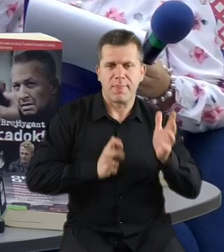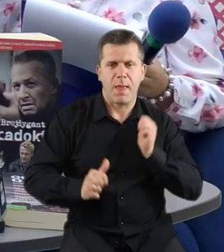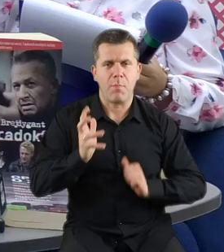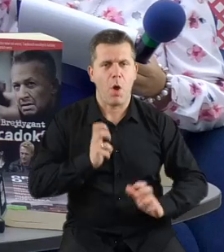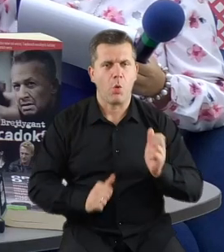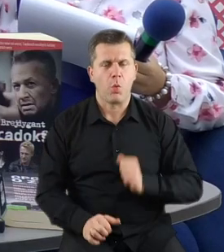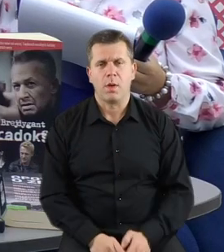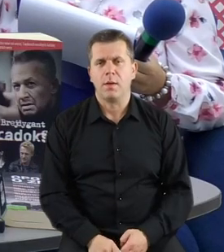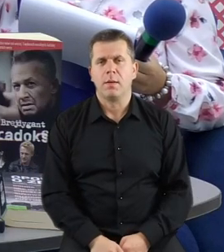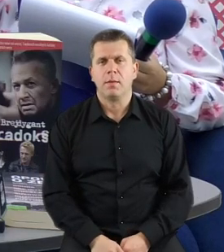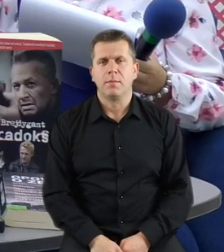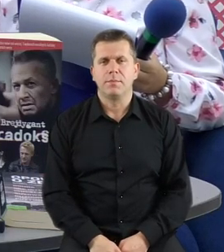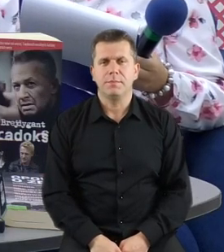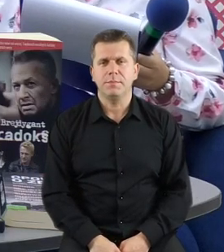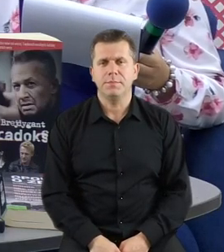niepokój.